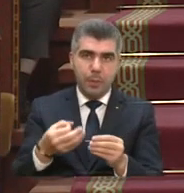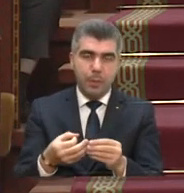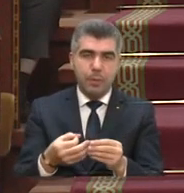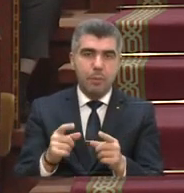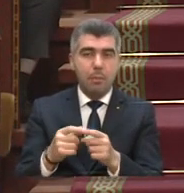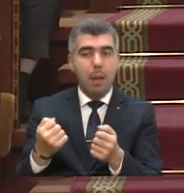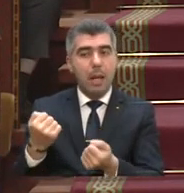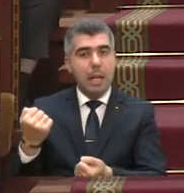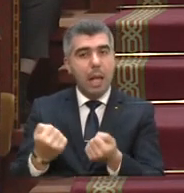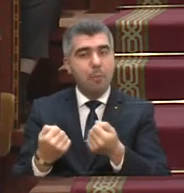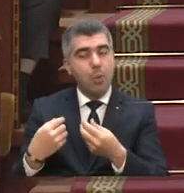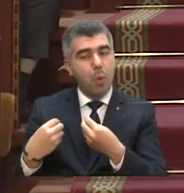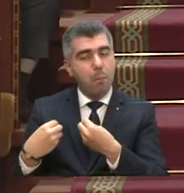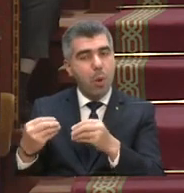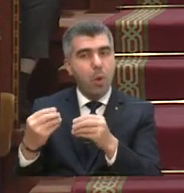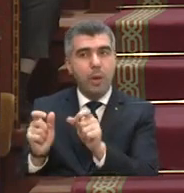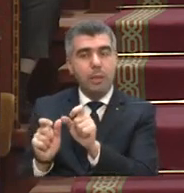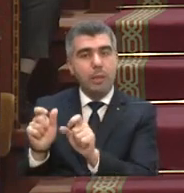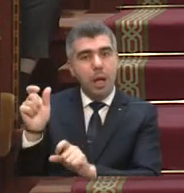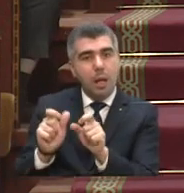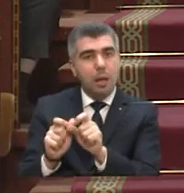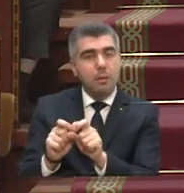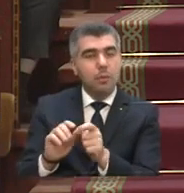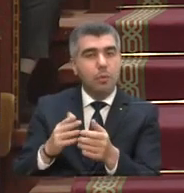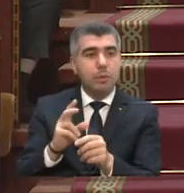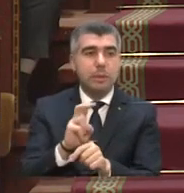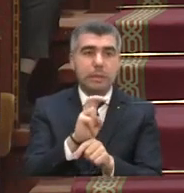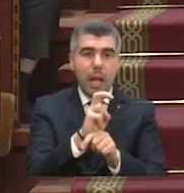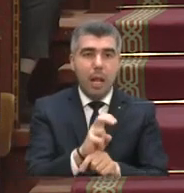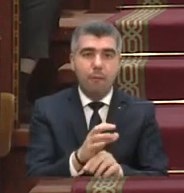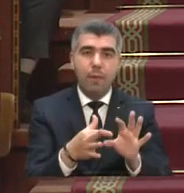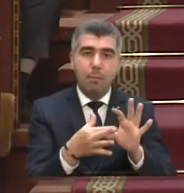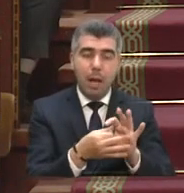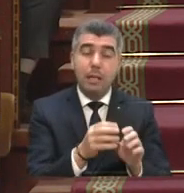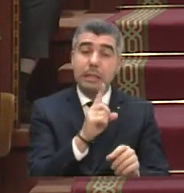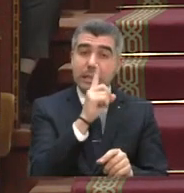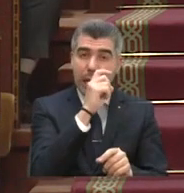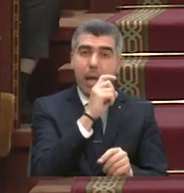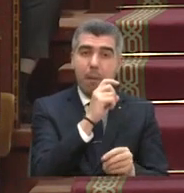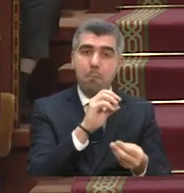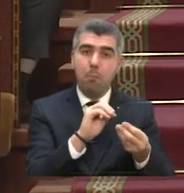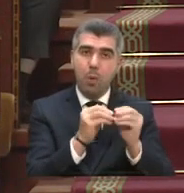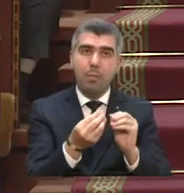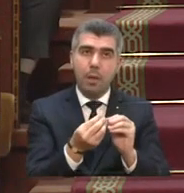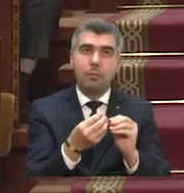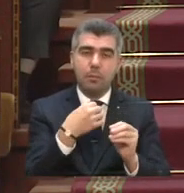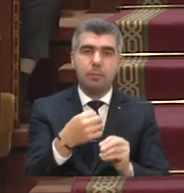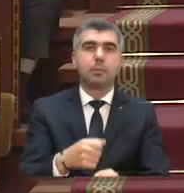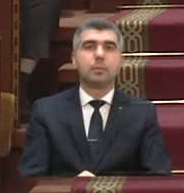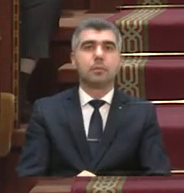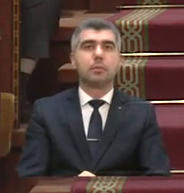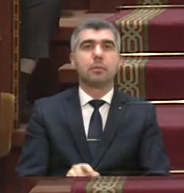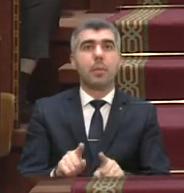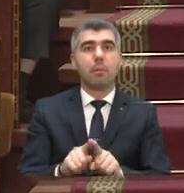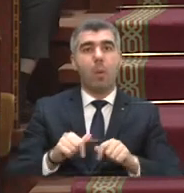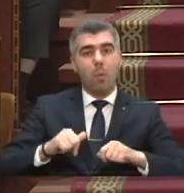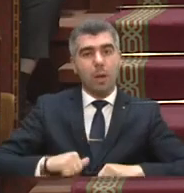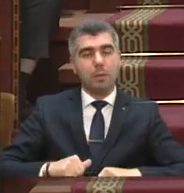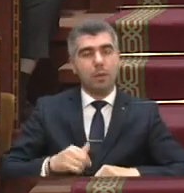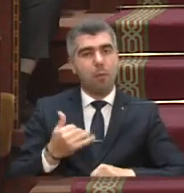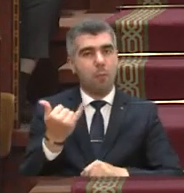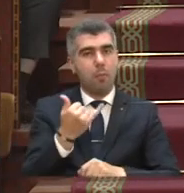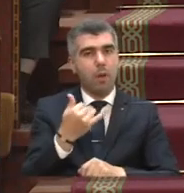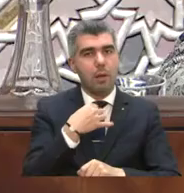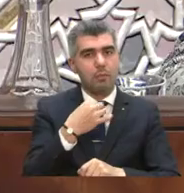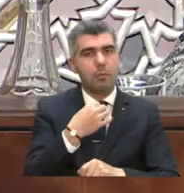الكاميو ديالو، كاين اللي راه تعرض للنسيزيات، كاين امورات خطيره جدا. كنتمنى السيد الوزير المحترم شي تدخل في هذا